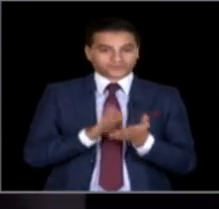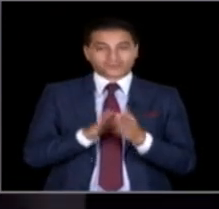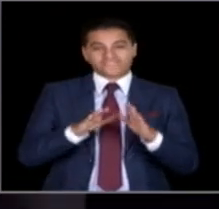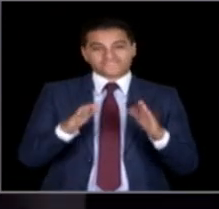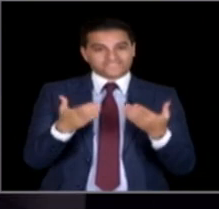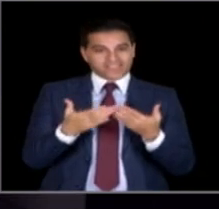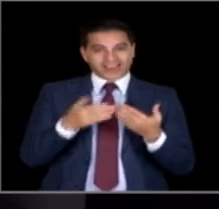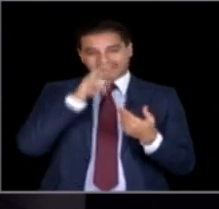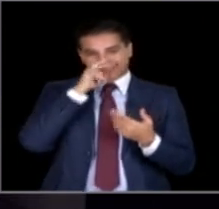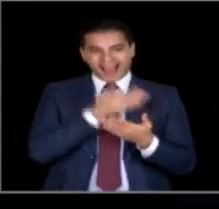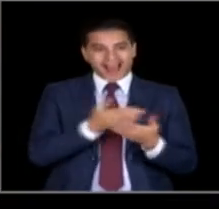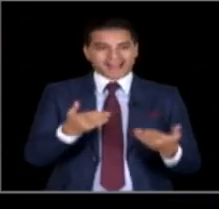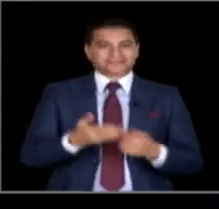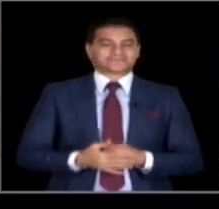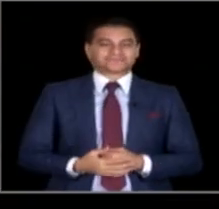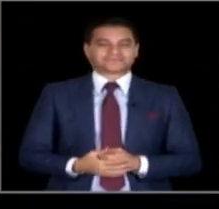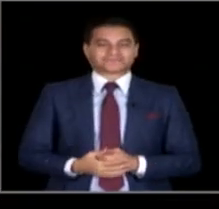فريق التعالب.